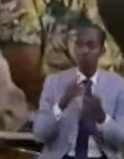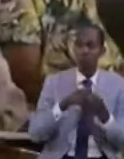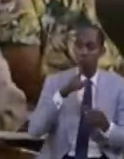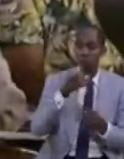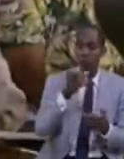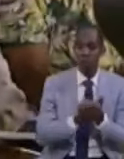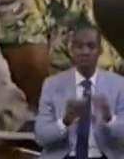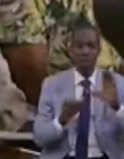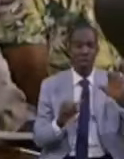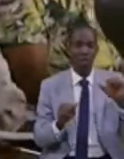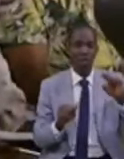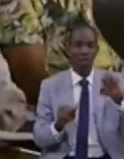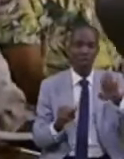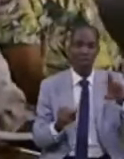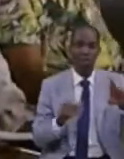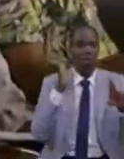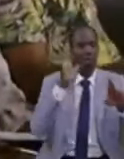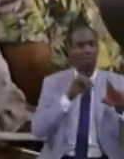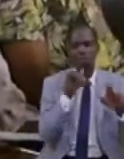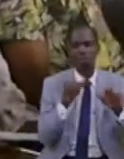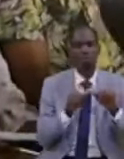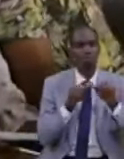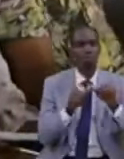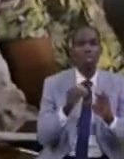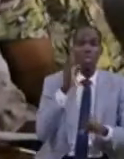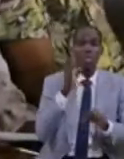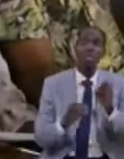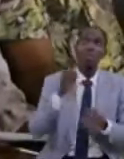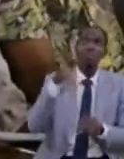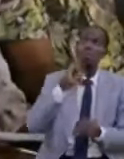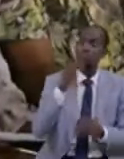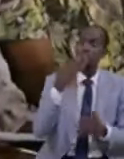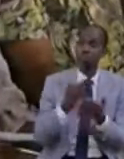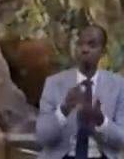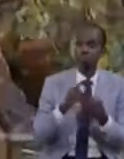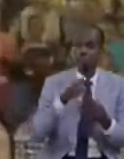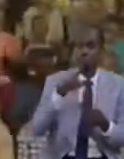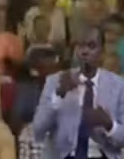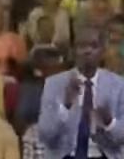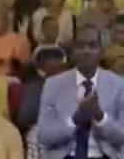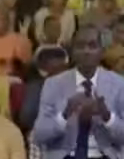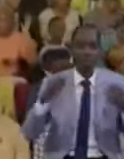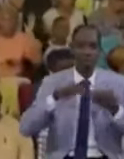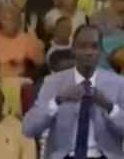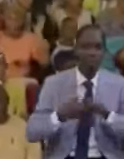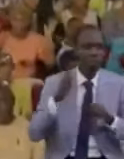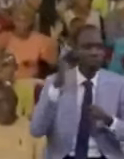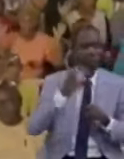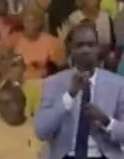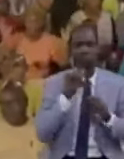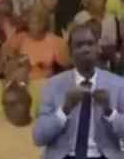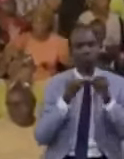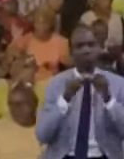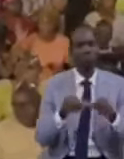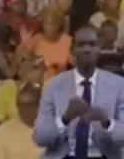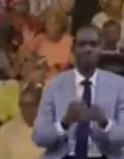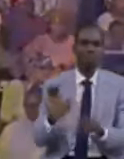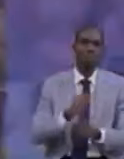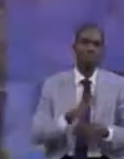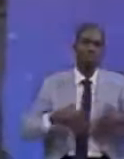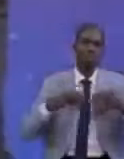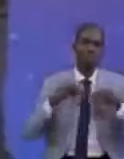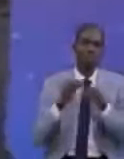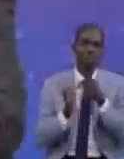maladieil est bon en toi cette infimité ne va plus continuer dans ta vie au nom de Jésus